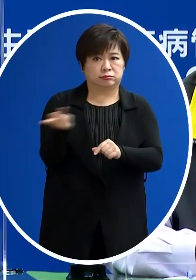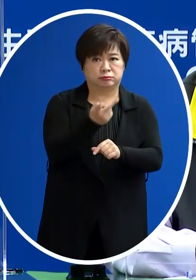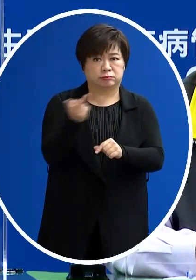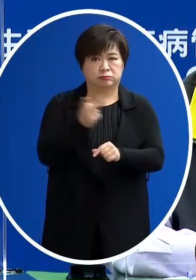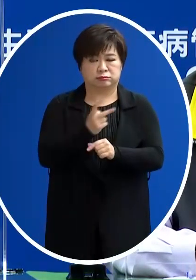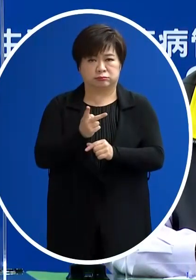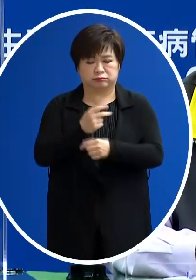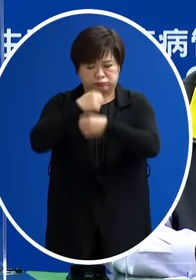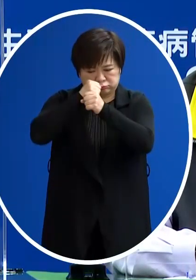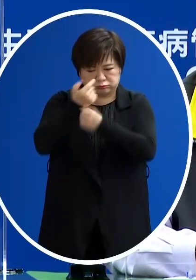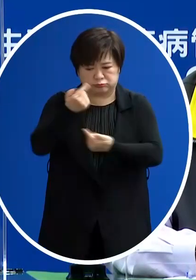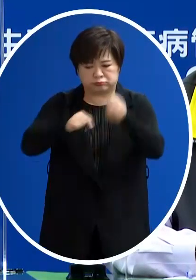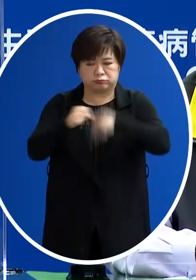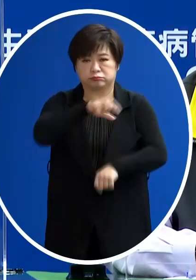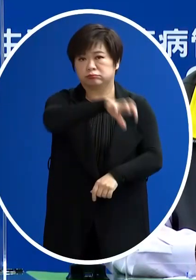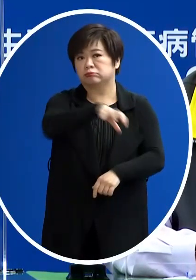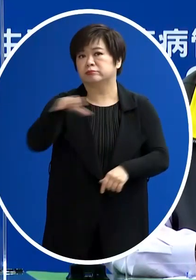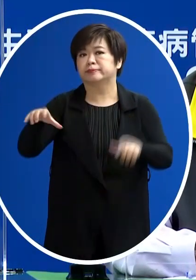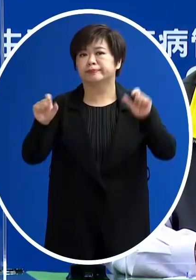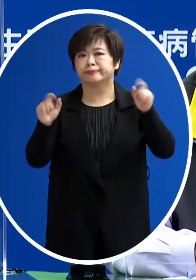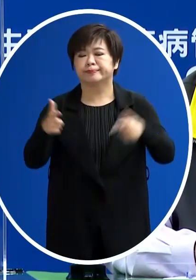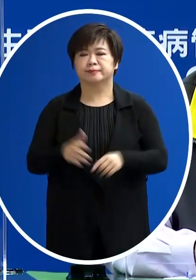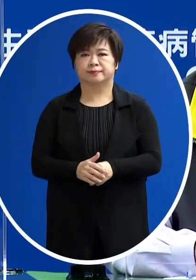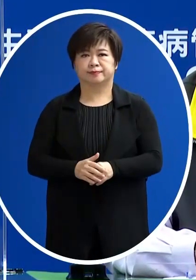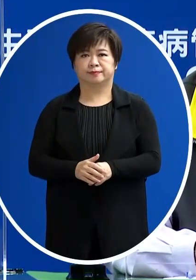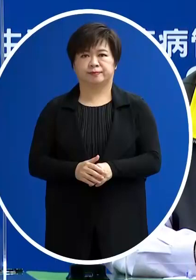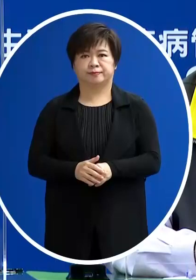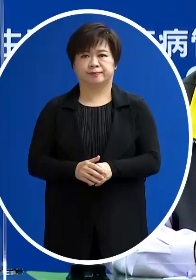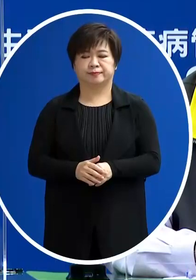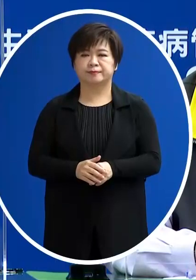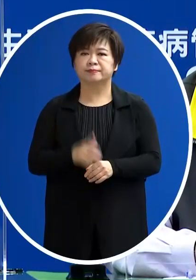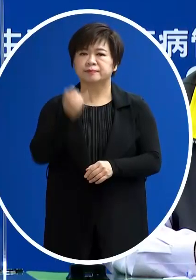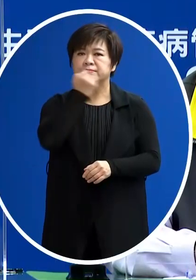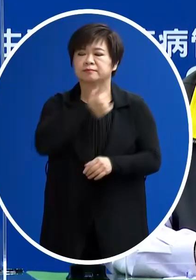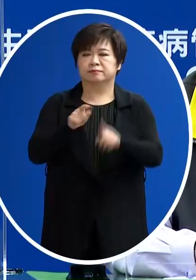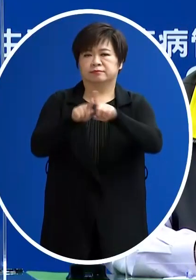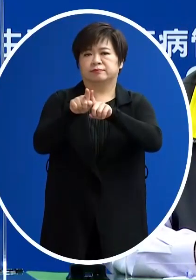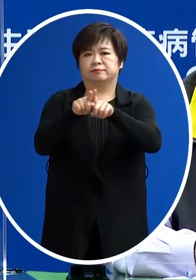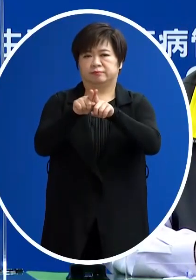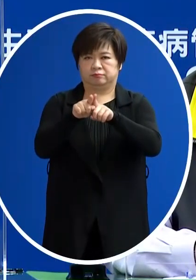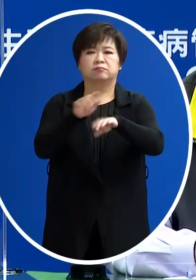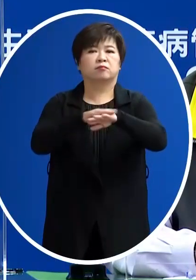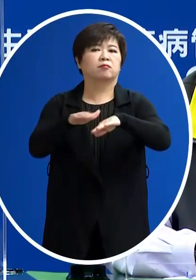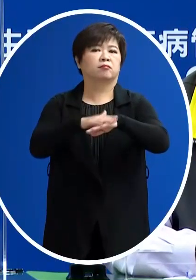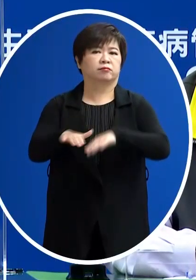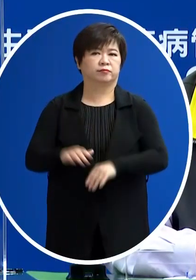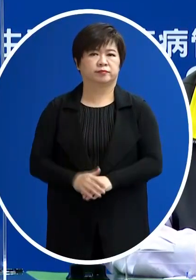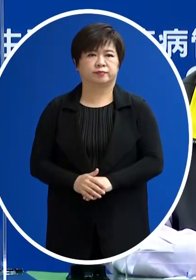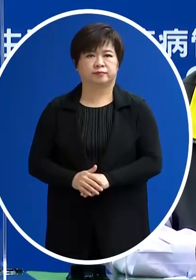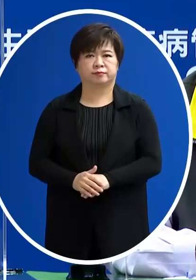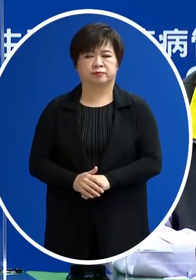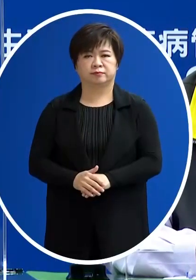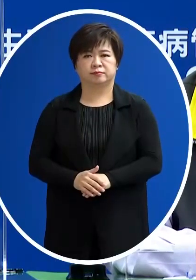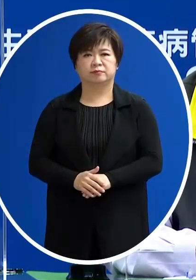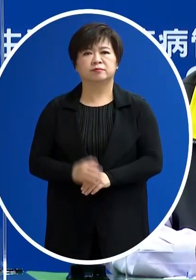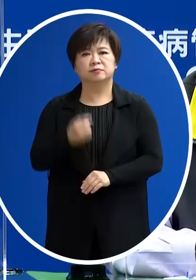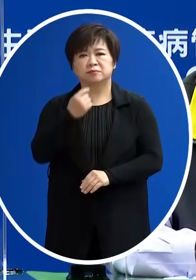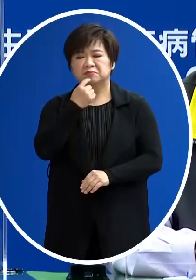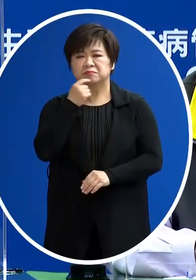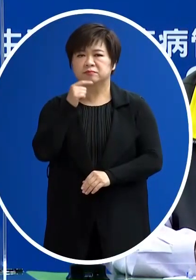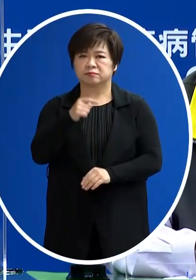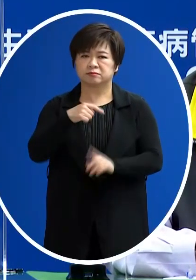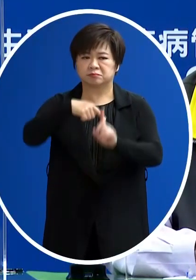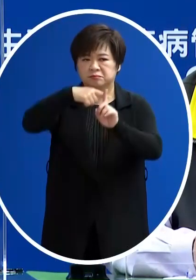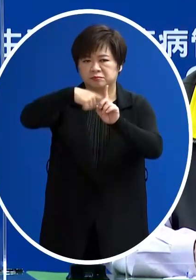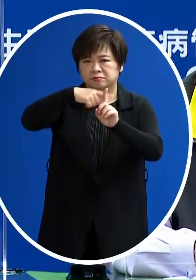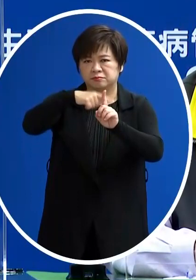验室是不一样的，那有一点不同的误差也有可能，不排除这样的误差所引起的，